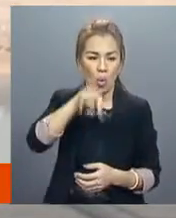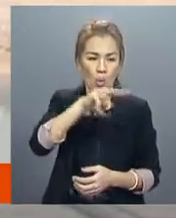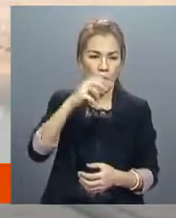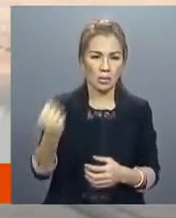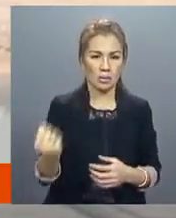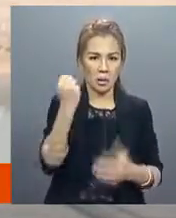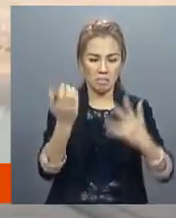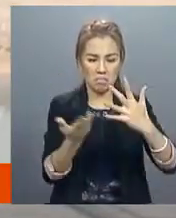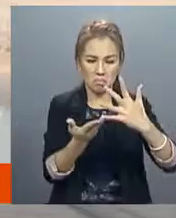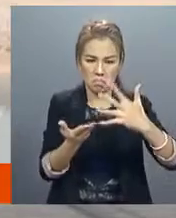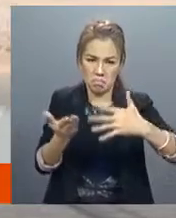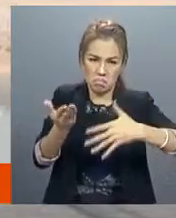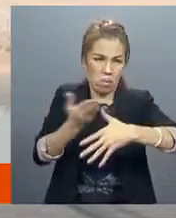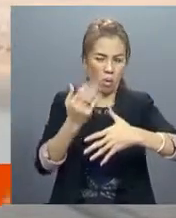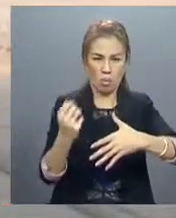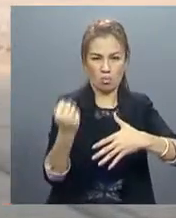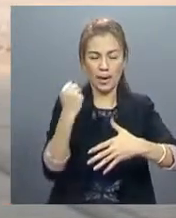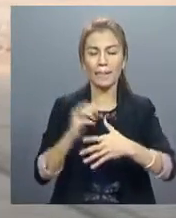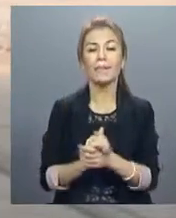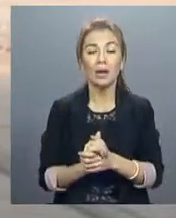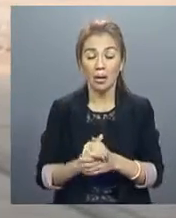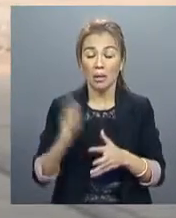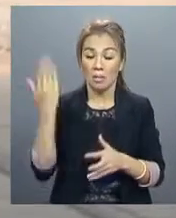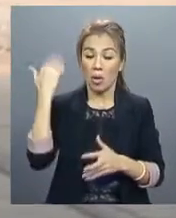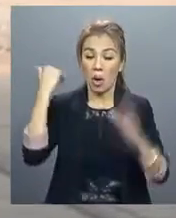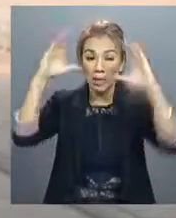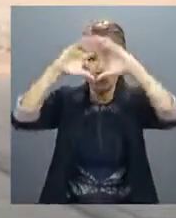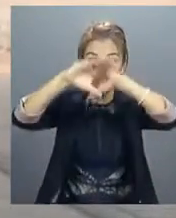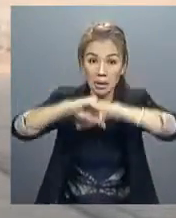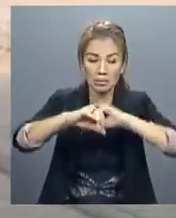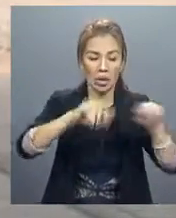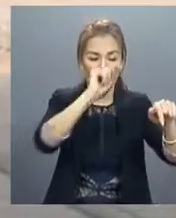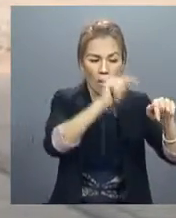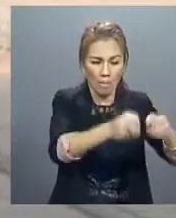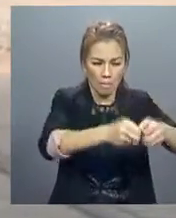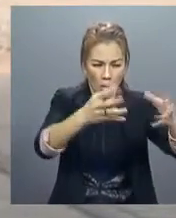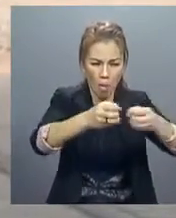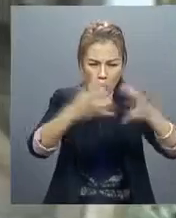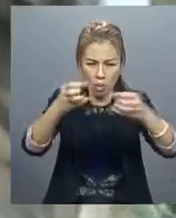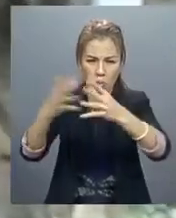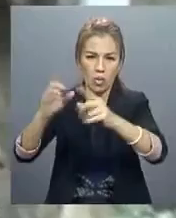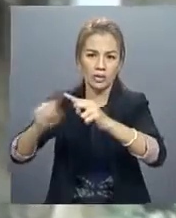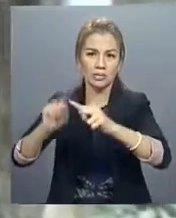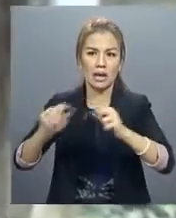ปลอดภัยขั้นสูงสุดหลังเกิดเหตุความไม่สงบเมื่อคืนที่ผ่านมาถึง20กว่าจุดครับ